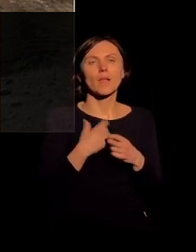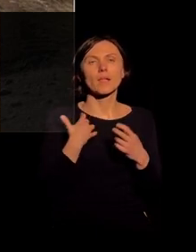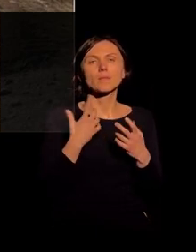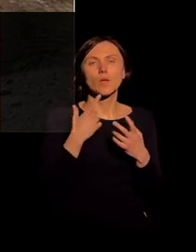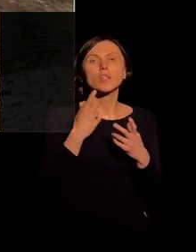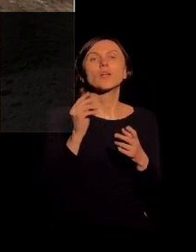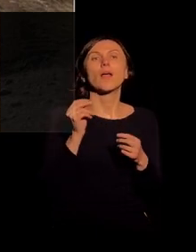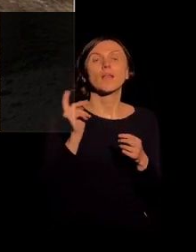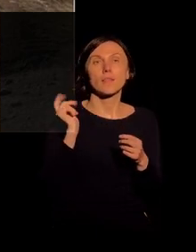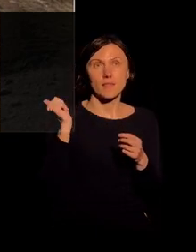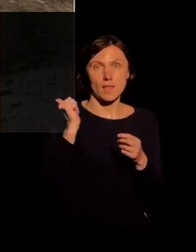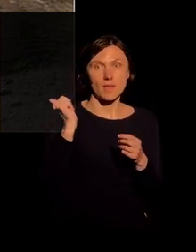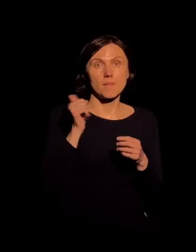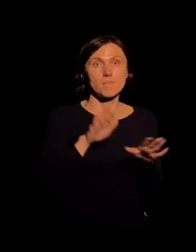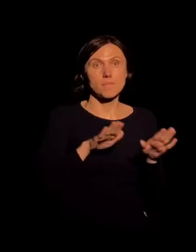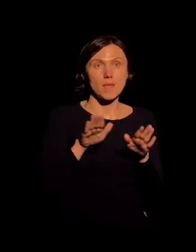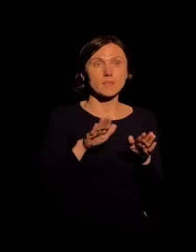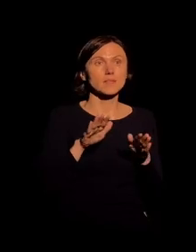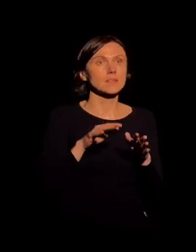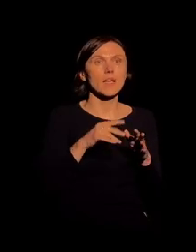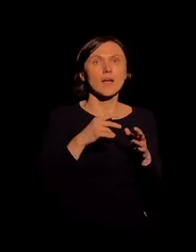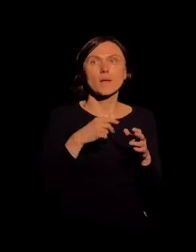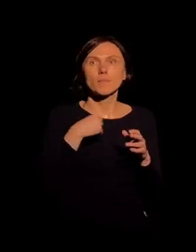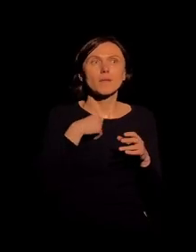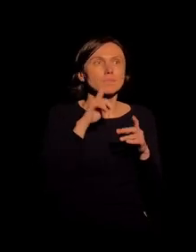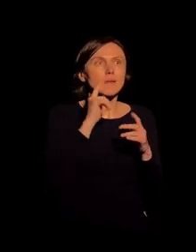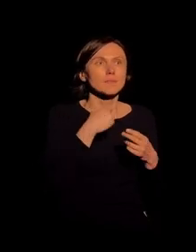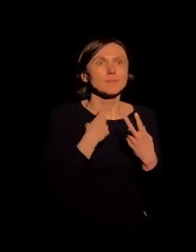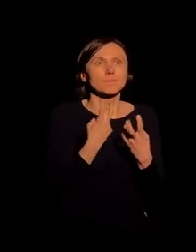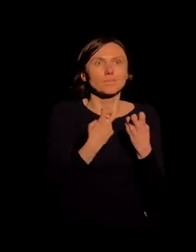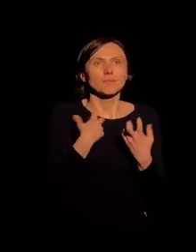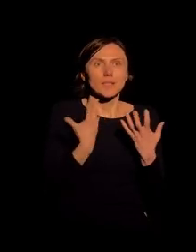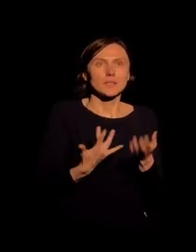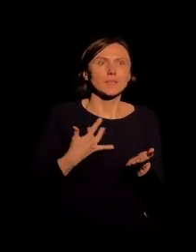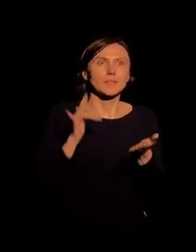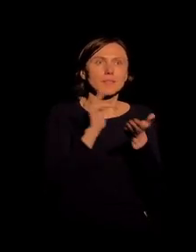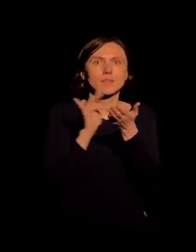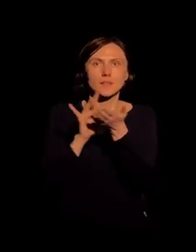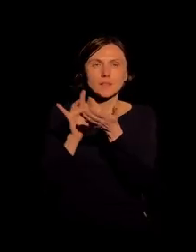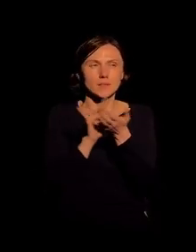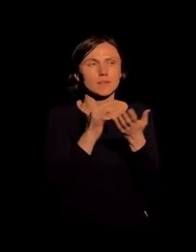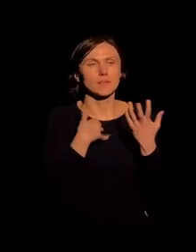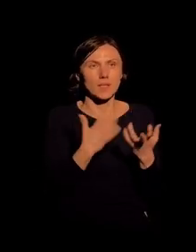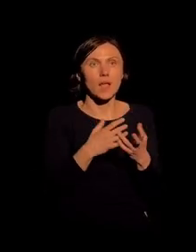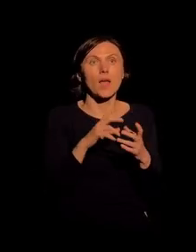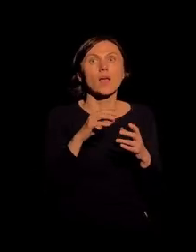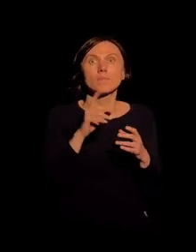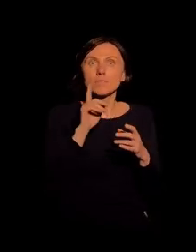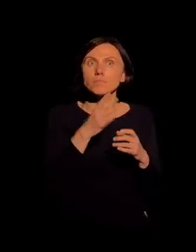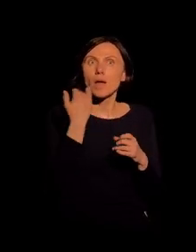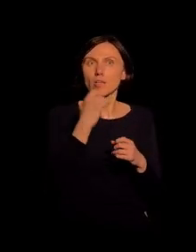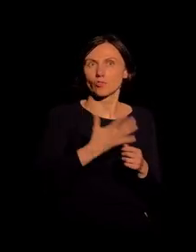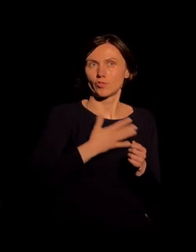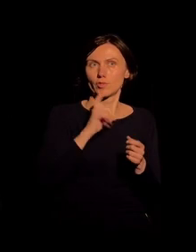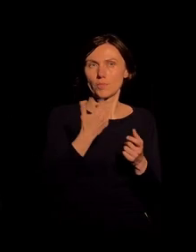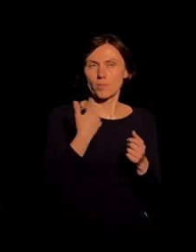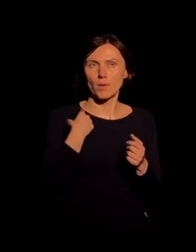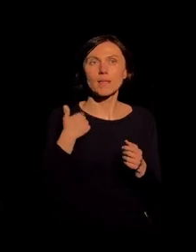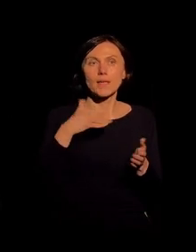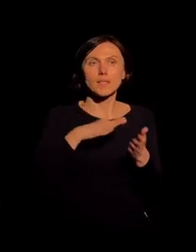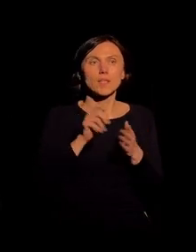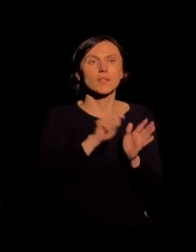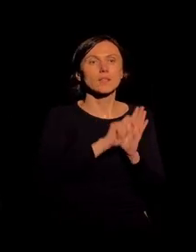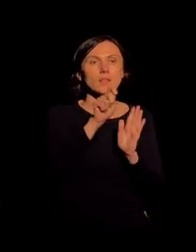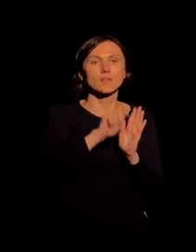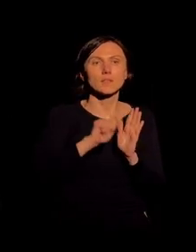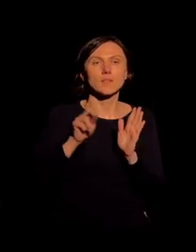chcę powiedzieć, że no te miejsca w jakiś sposób mnie przyciągały. No i teraz wydarzyło się coś bardzo dziwnego, to znaczy zacząłem jeździć na